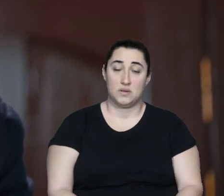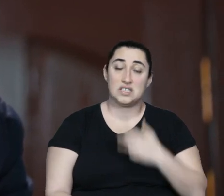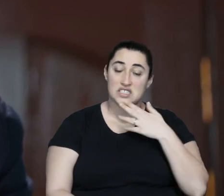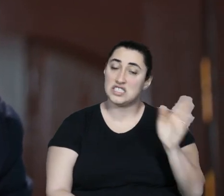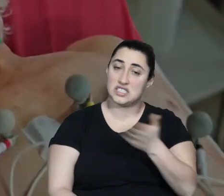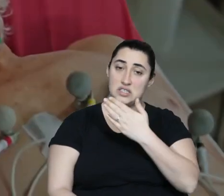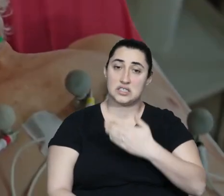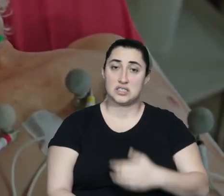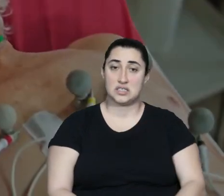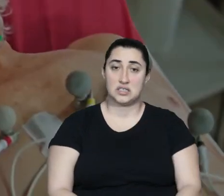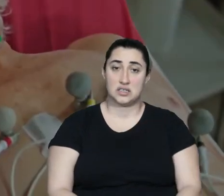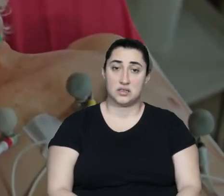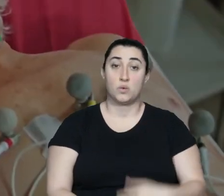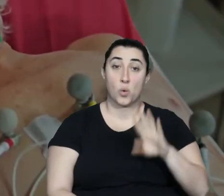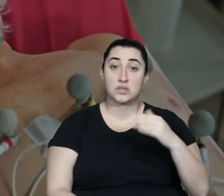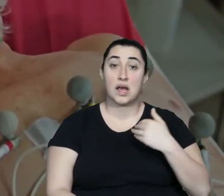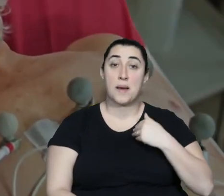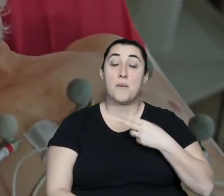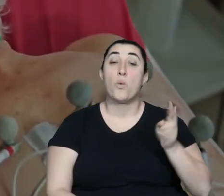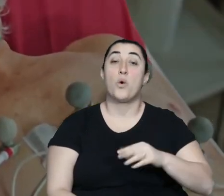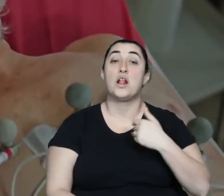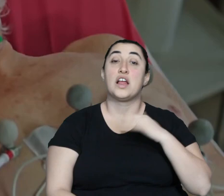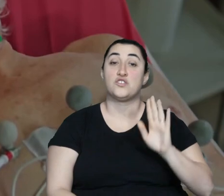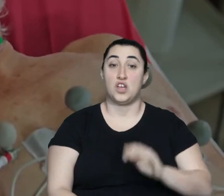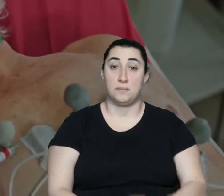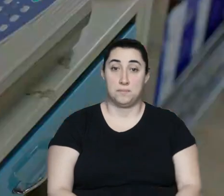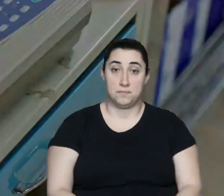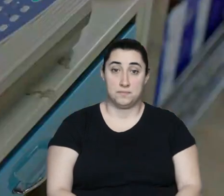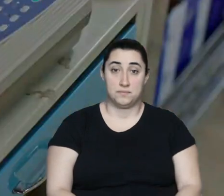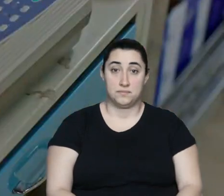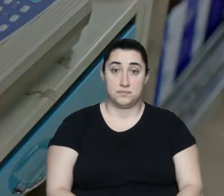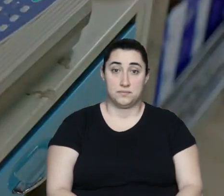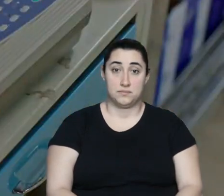Gönder o kadını, yoksa beni gönderirsin öbür tarafa.